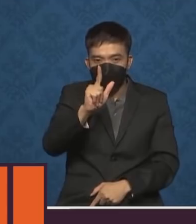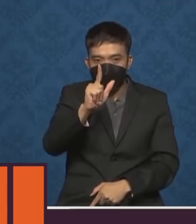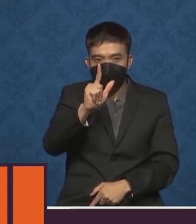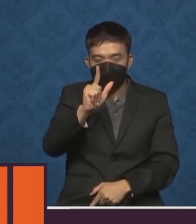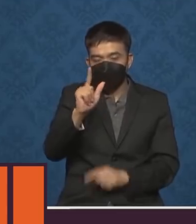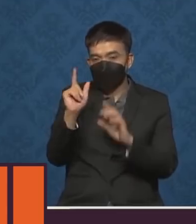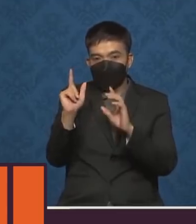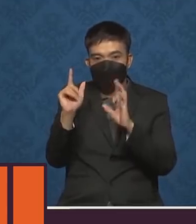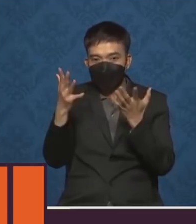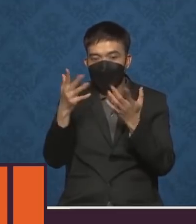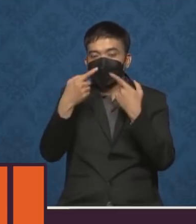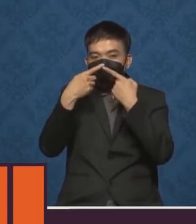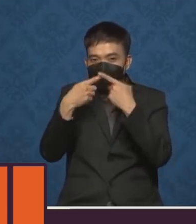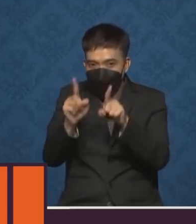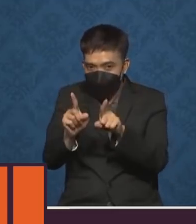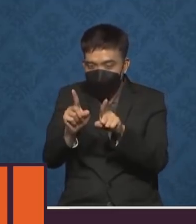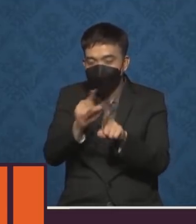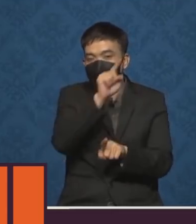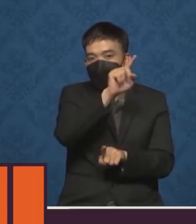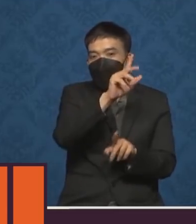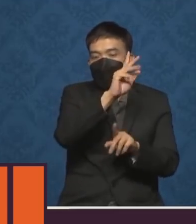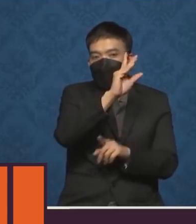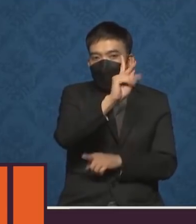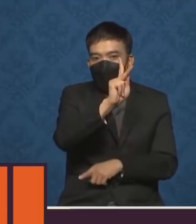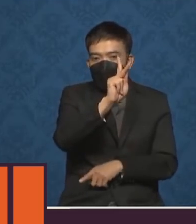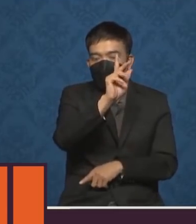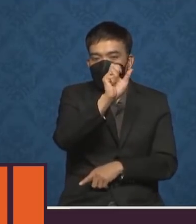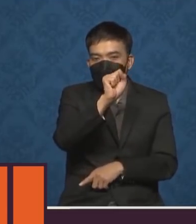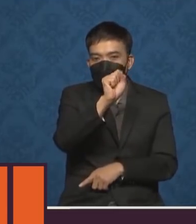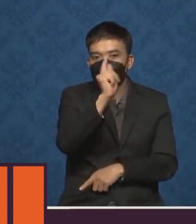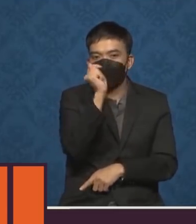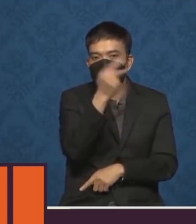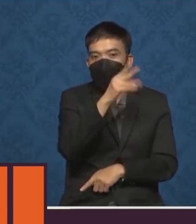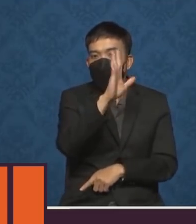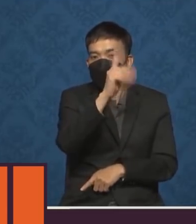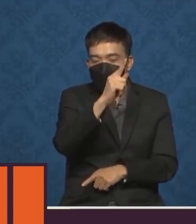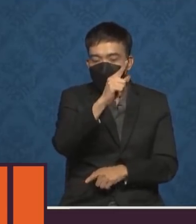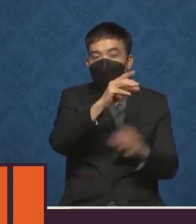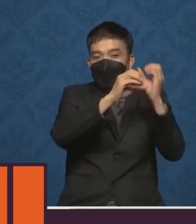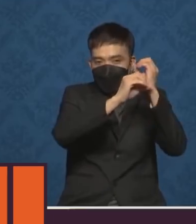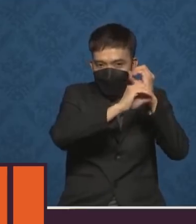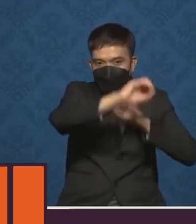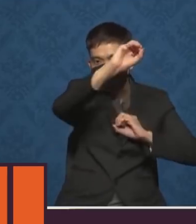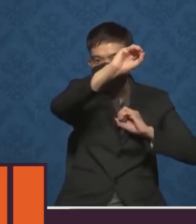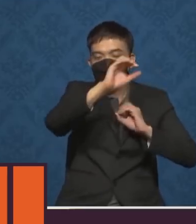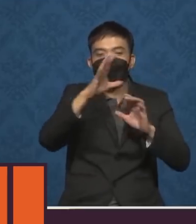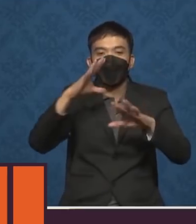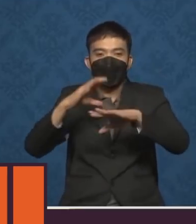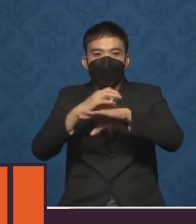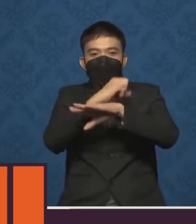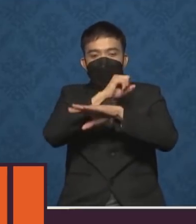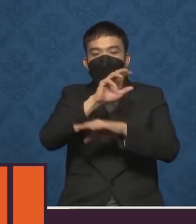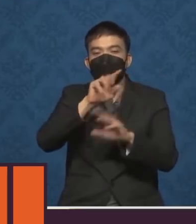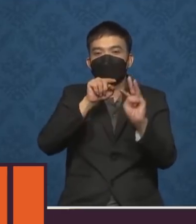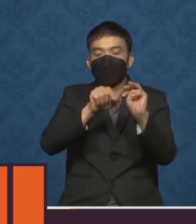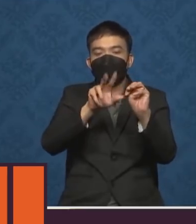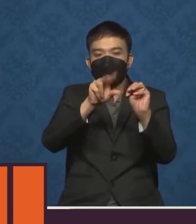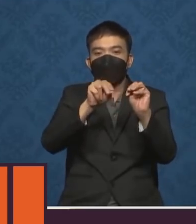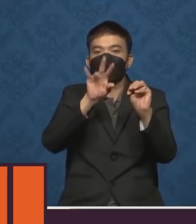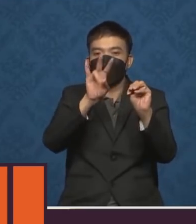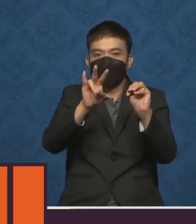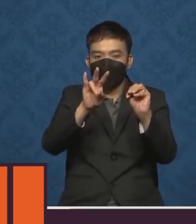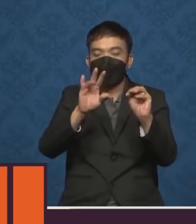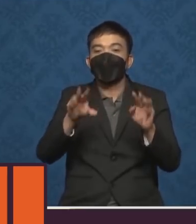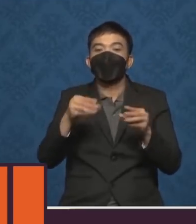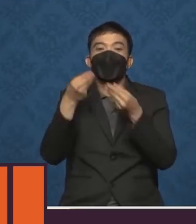ช.ที่เรียกสื่อมวลชนเข้าไปหารือและอาศัยมาตราที่37ที่จะทำให้สื่อมวลช